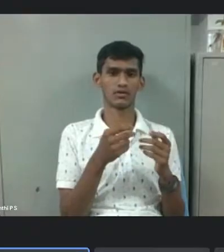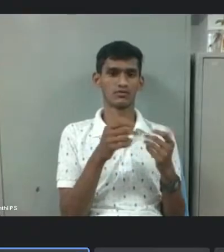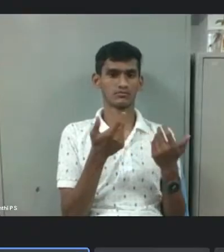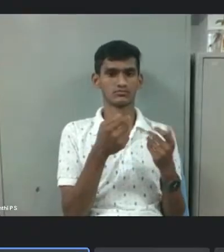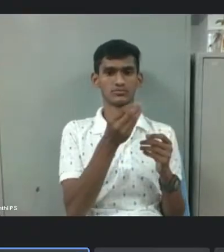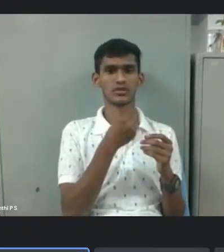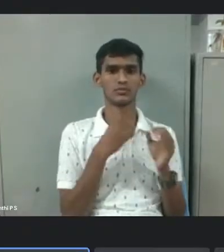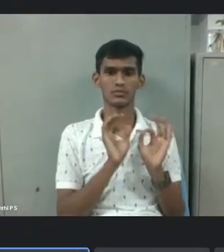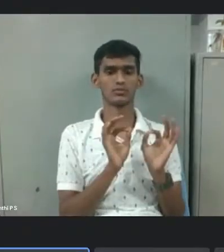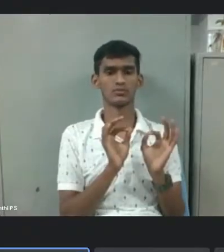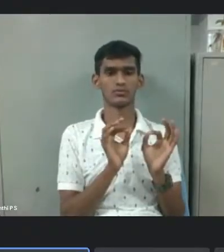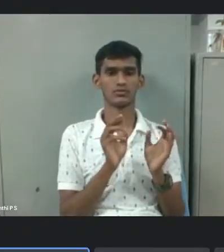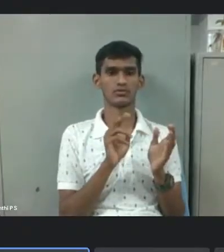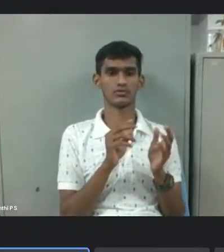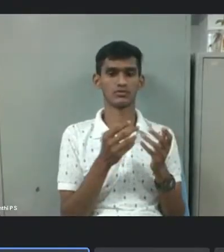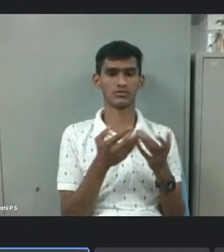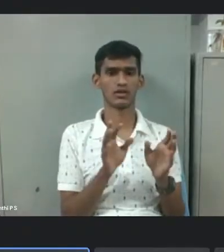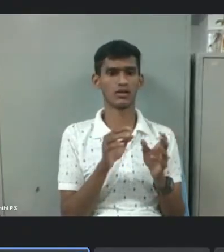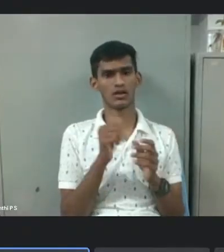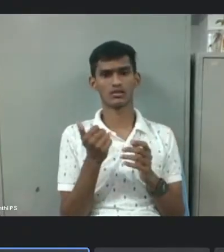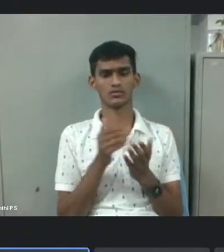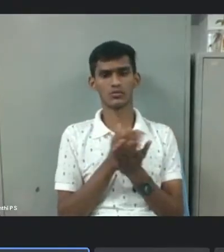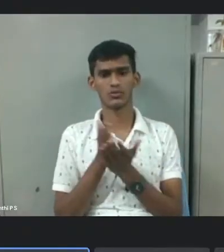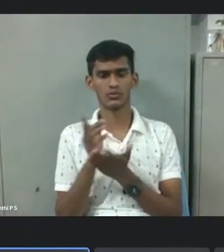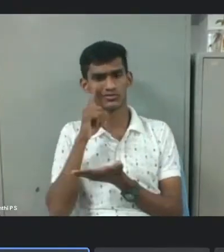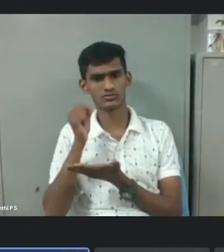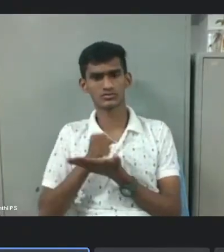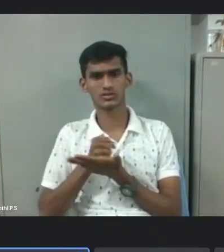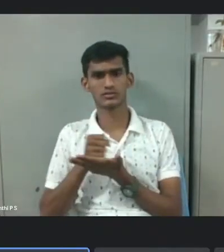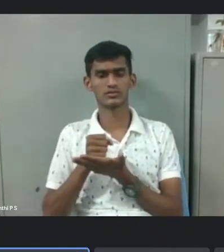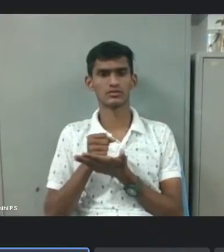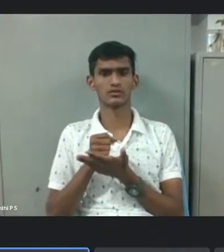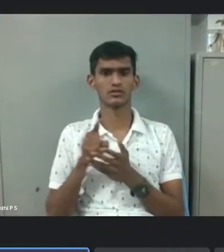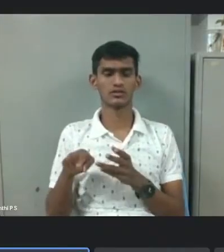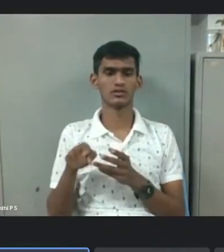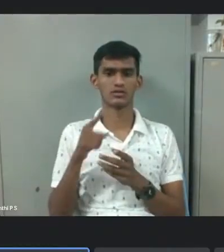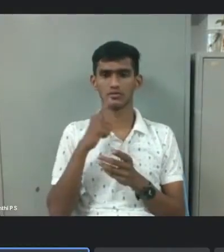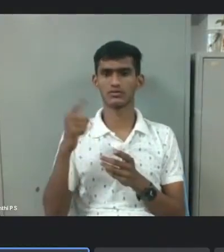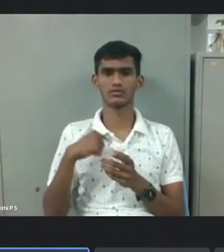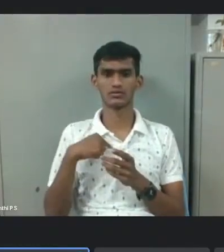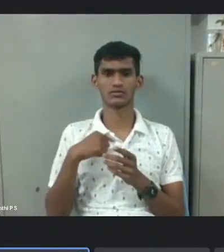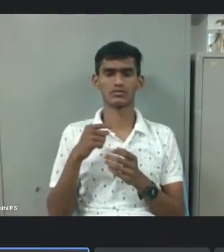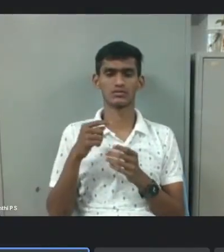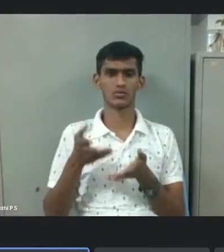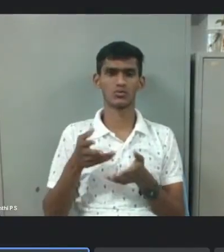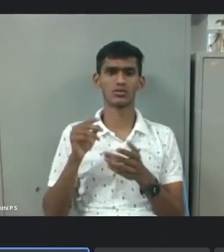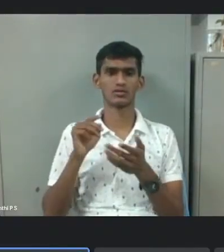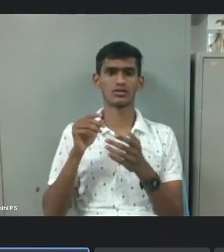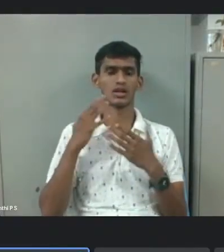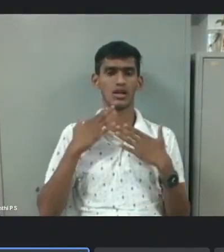തരാൻ പറ്റുന്നില്ല. അപ്പൊ വേറെ അന്വേഷിച്ചപ്പോഴും അവര് പറയുന്നത് എല്ലാവർക്കും ഇങ്ങനെ തന്നെയാണെന്ന്. അപ്പൊ അത് ക്യാൻസലാണ്. ഞങ്ങൾ അത്